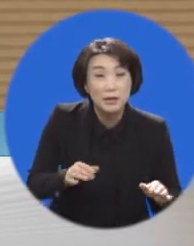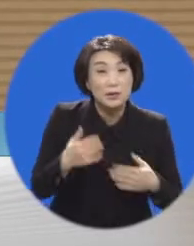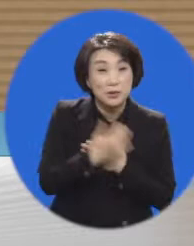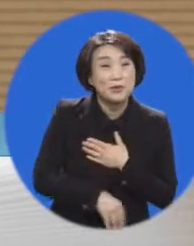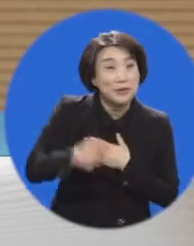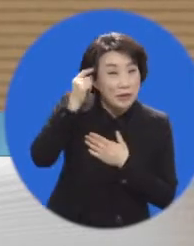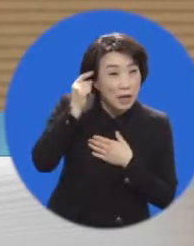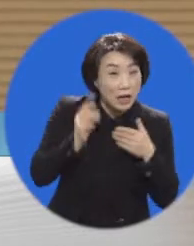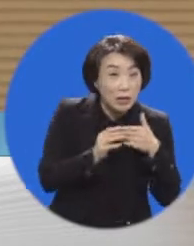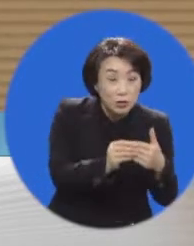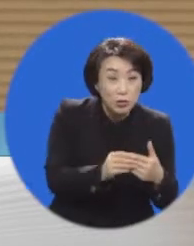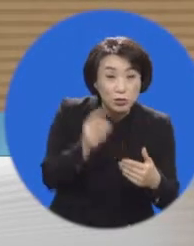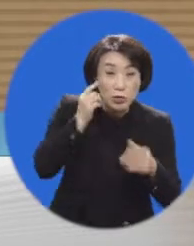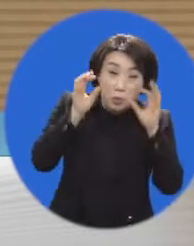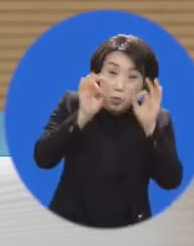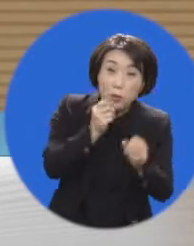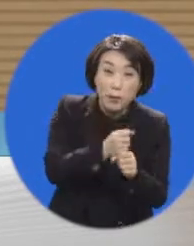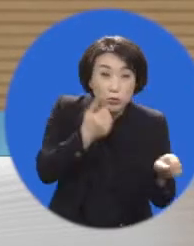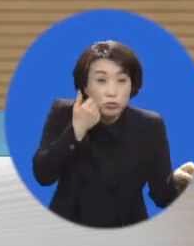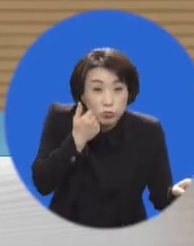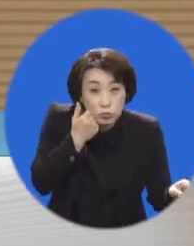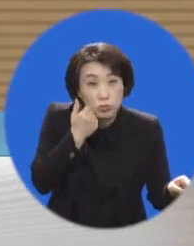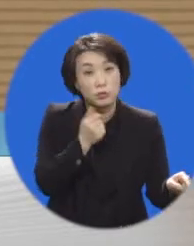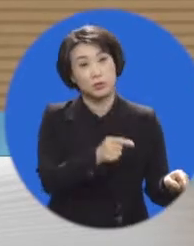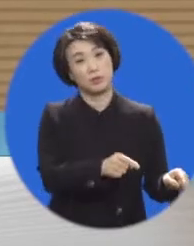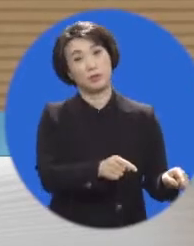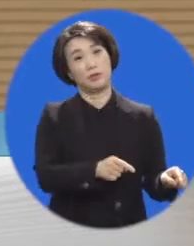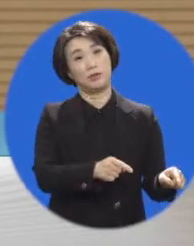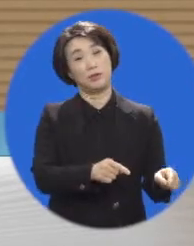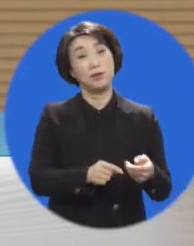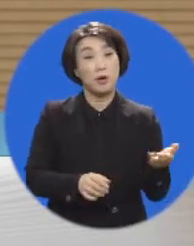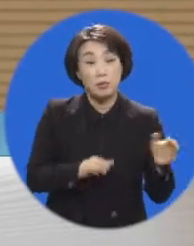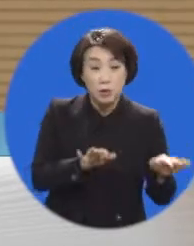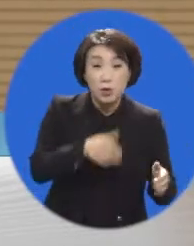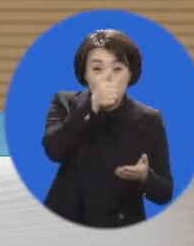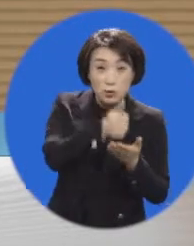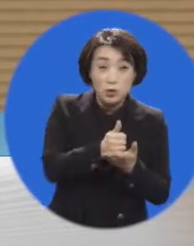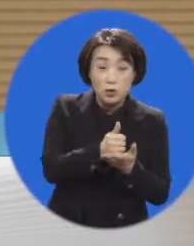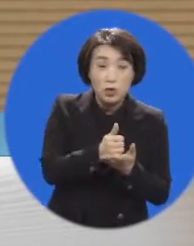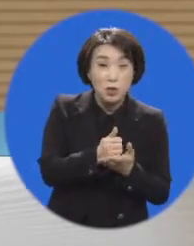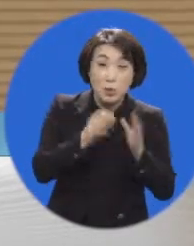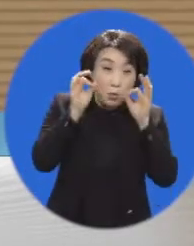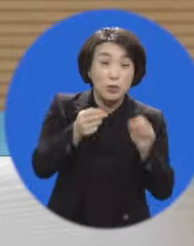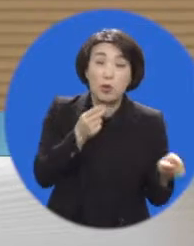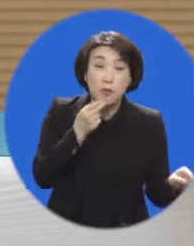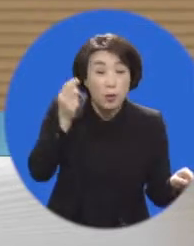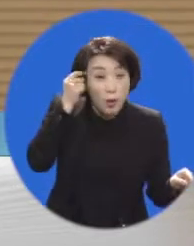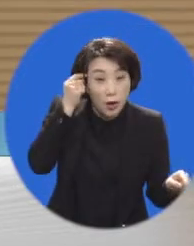주장자와 눈으로 보게 하는 자가 누구냐? 왜 이 죄를 못 보게 하느냐? 이 악을 못 보게